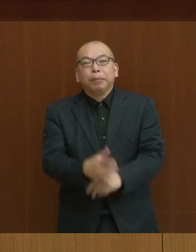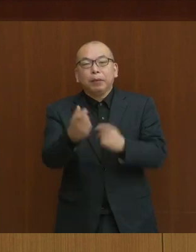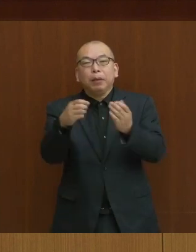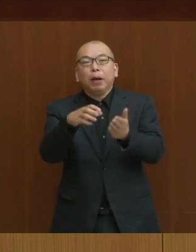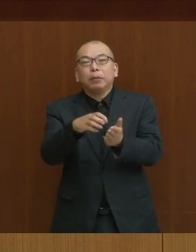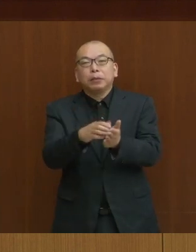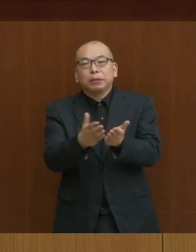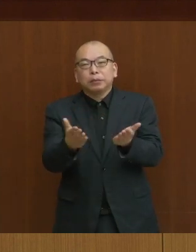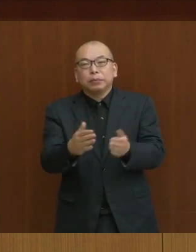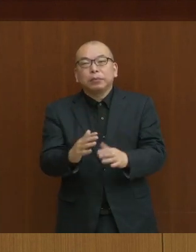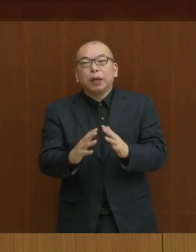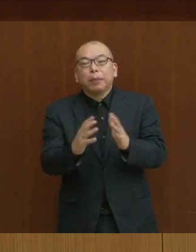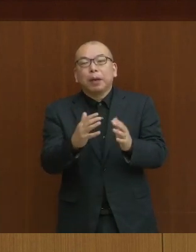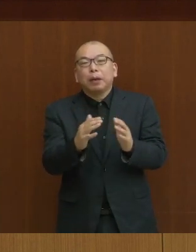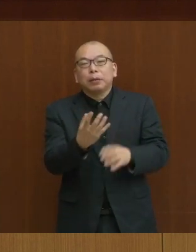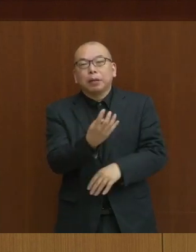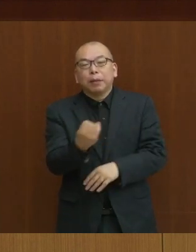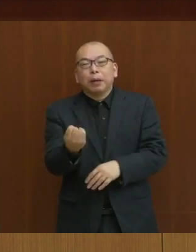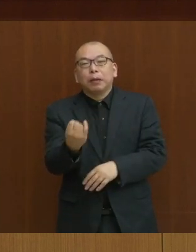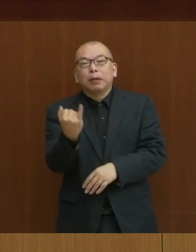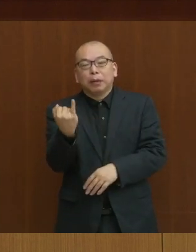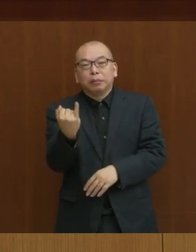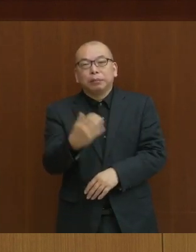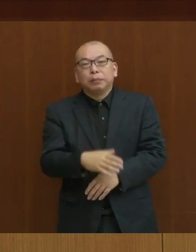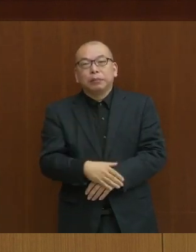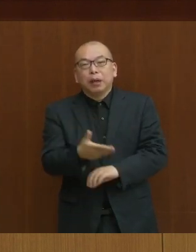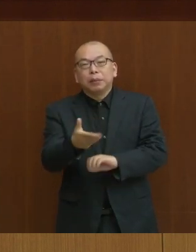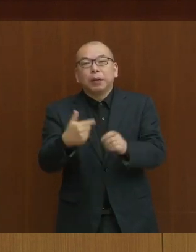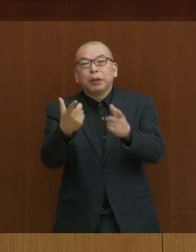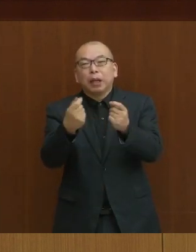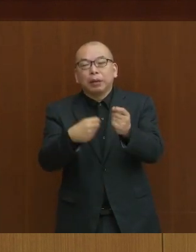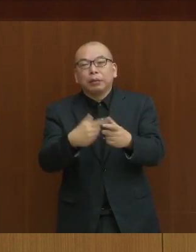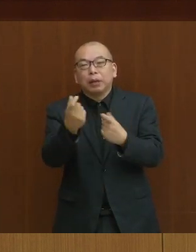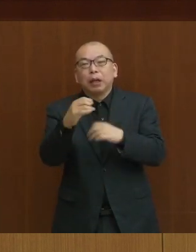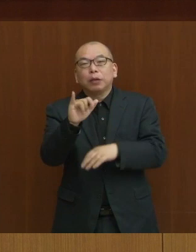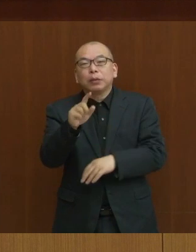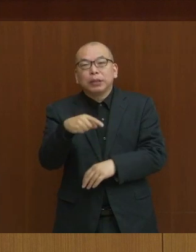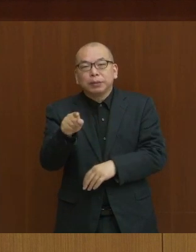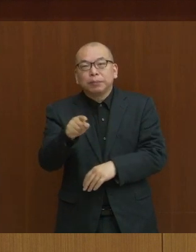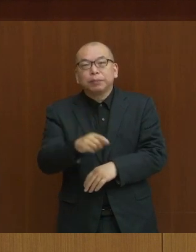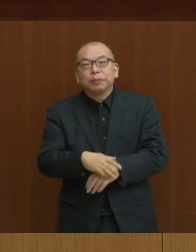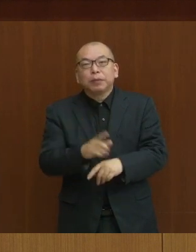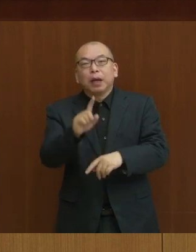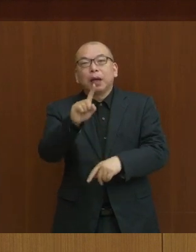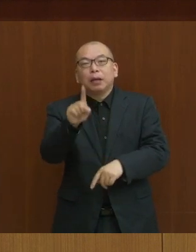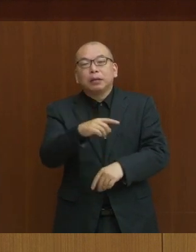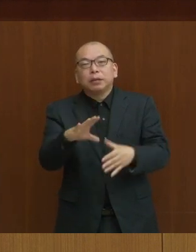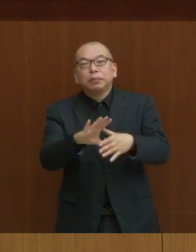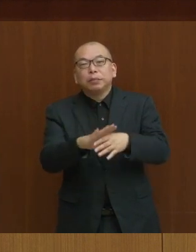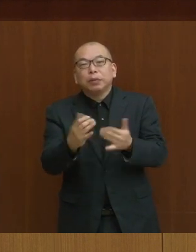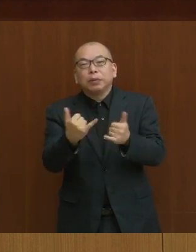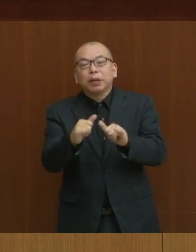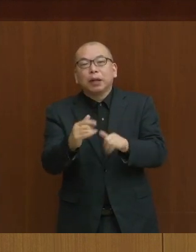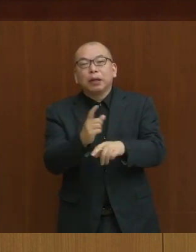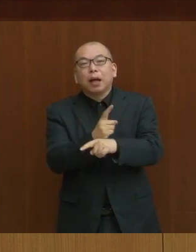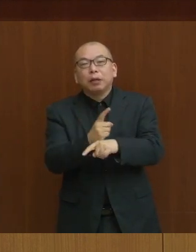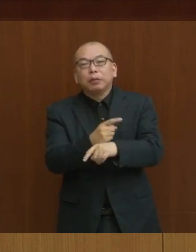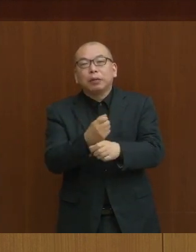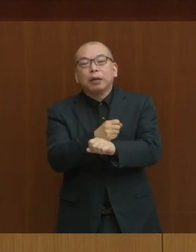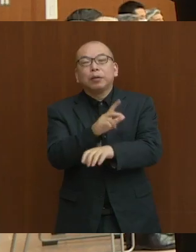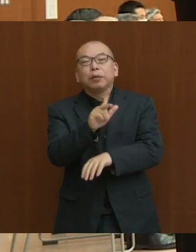学域宮沢理恵、島根大学大学院人文社会科学研究